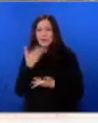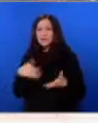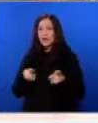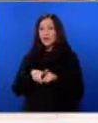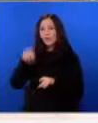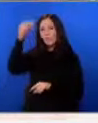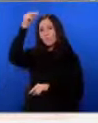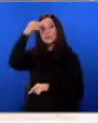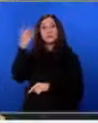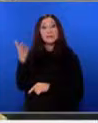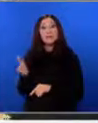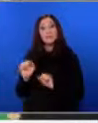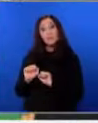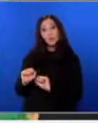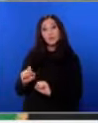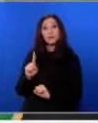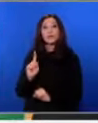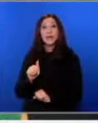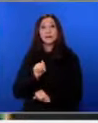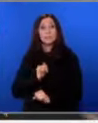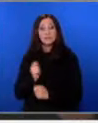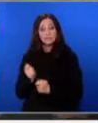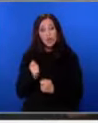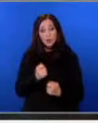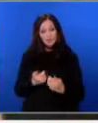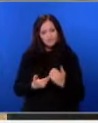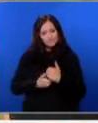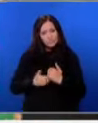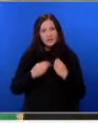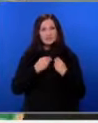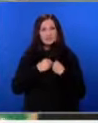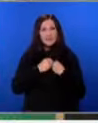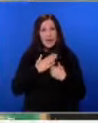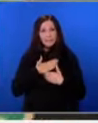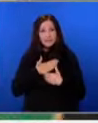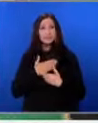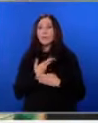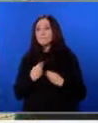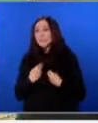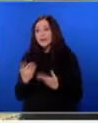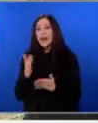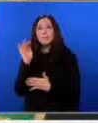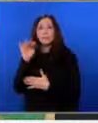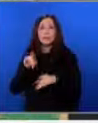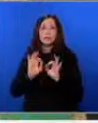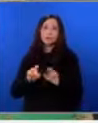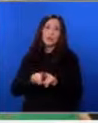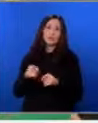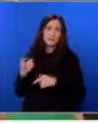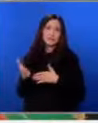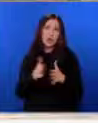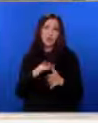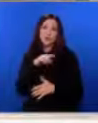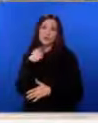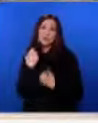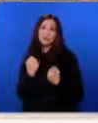българи сме тези покровители, които трябва да запазим, да носим себе си и да предаваме напред, точно както тези хора са жертвали животите си и апостолите